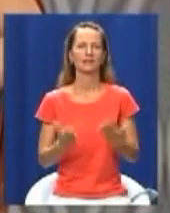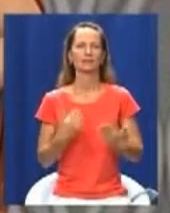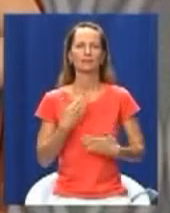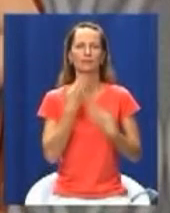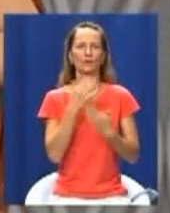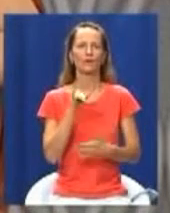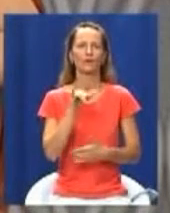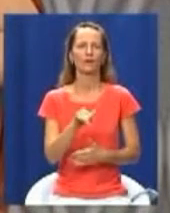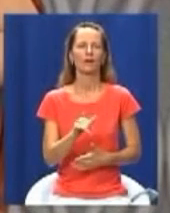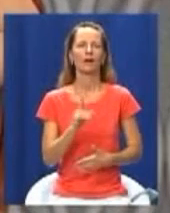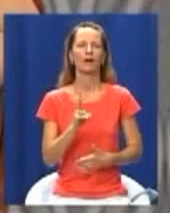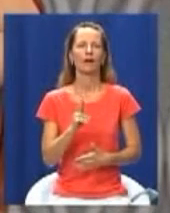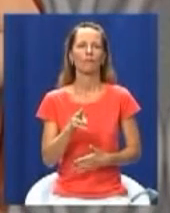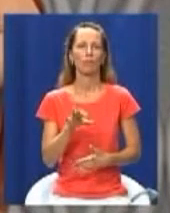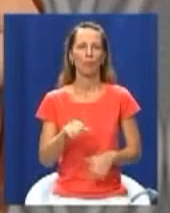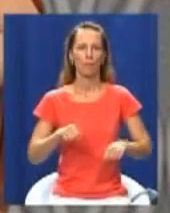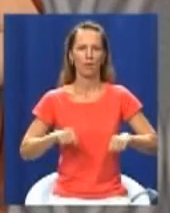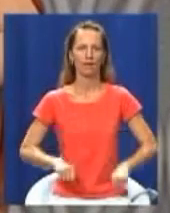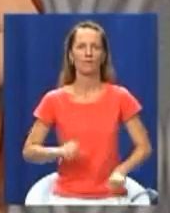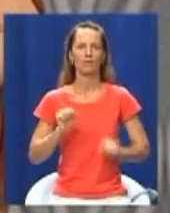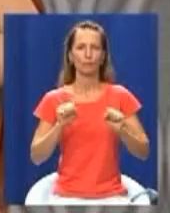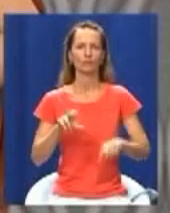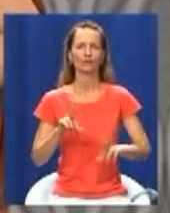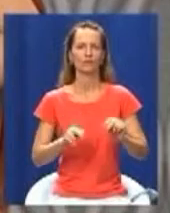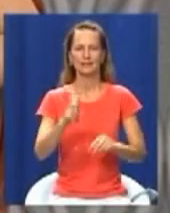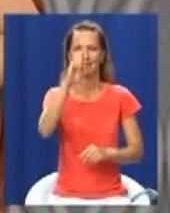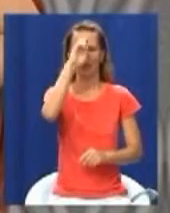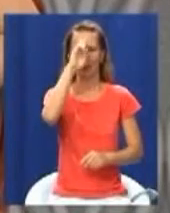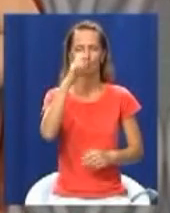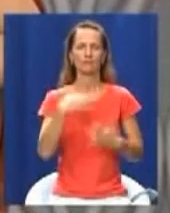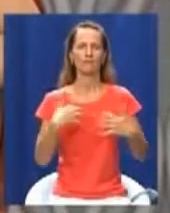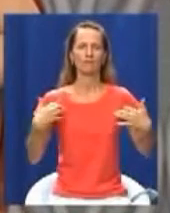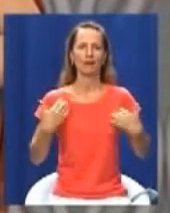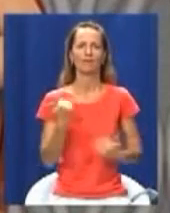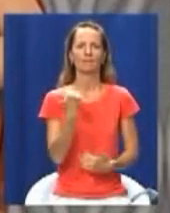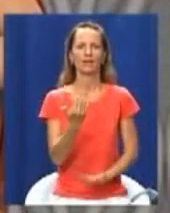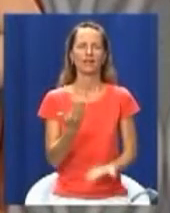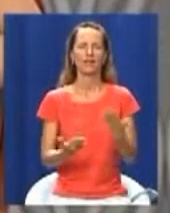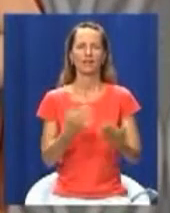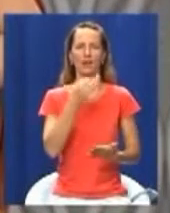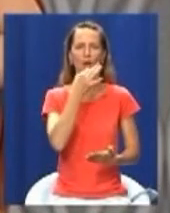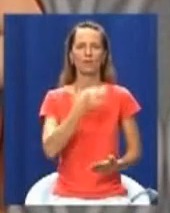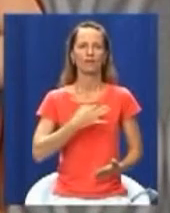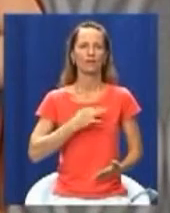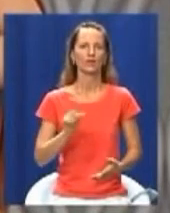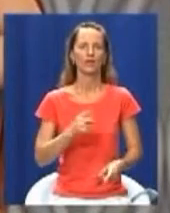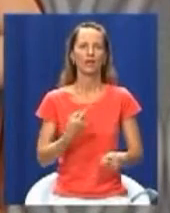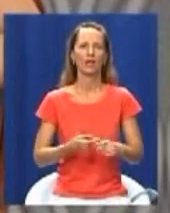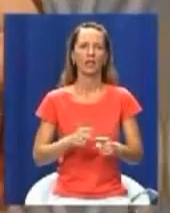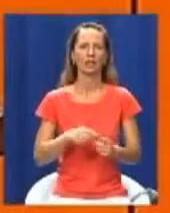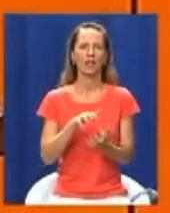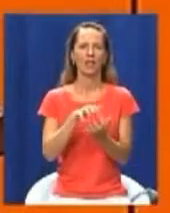вас, кого по праву можна вважати царем звірів, ви, мабуть, відповісти, що це...